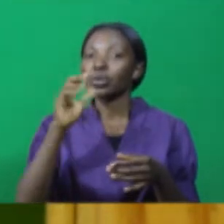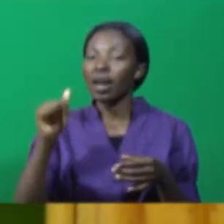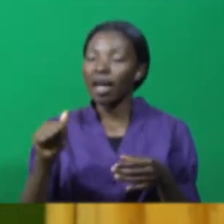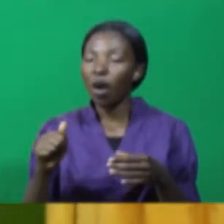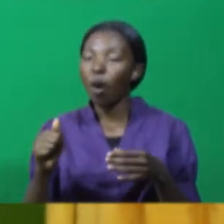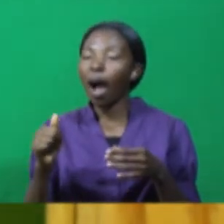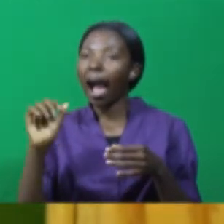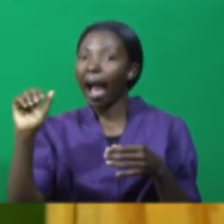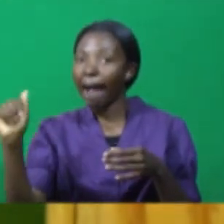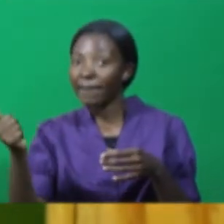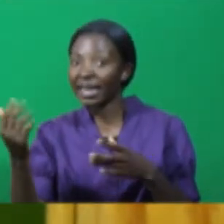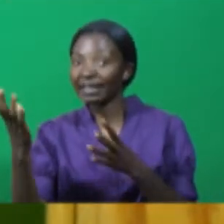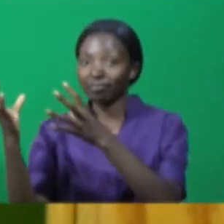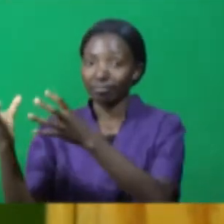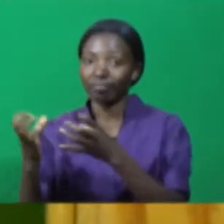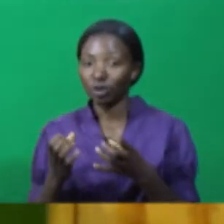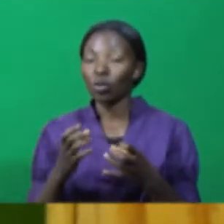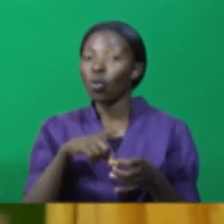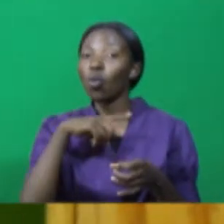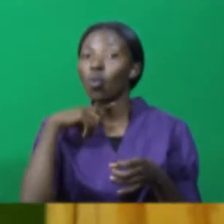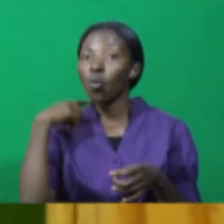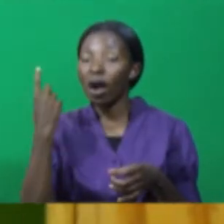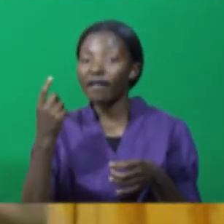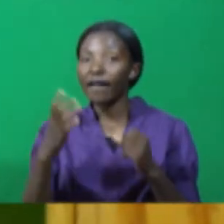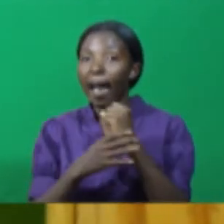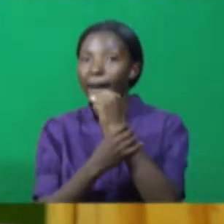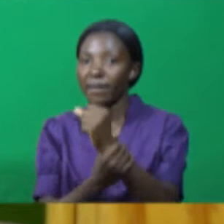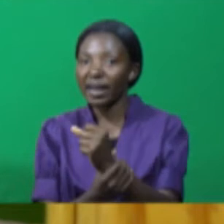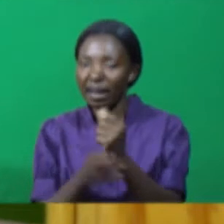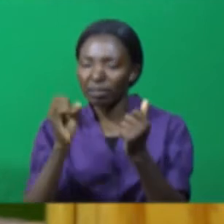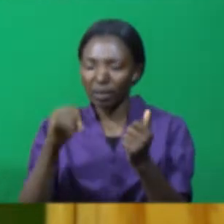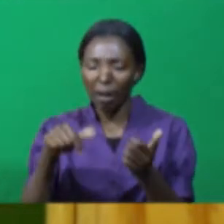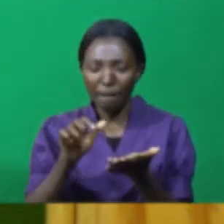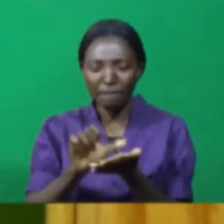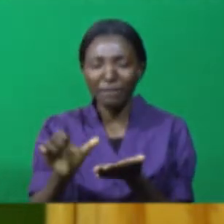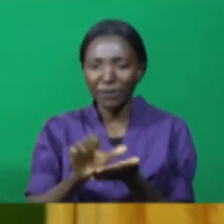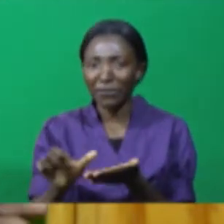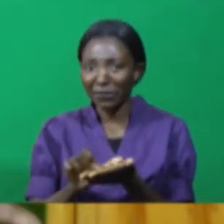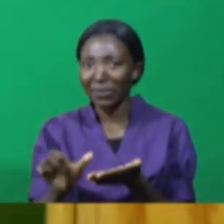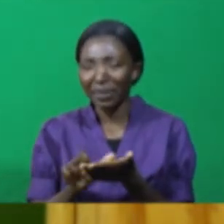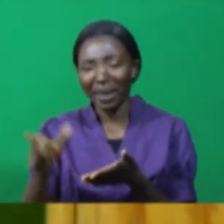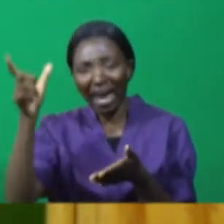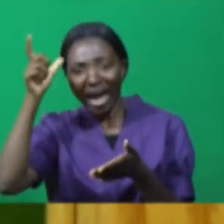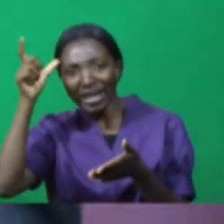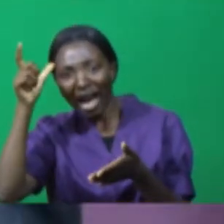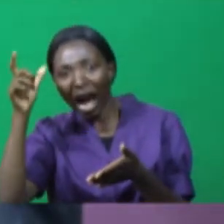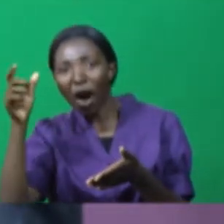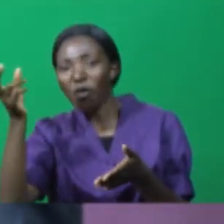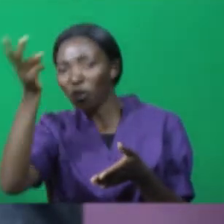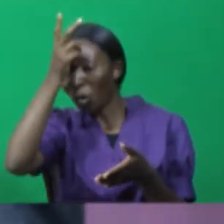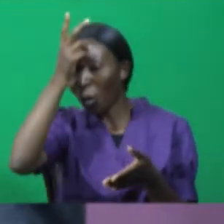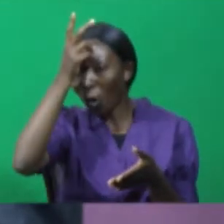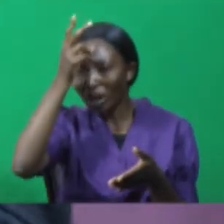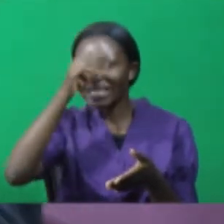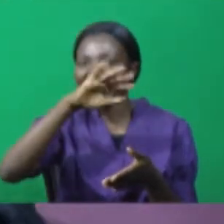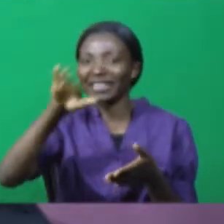atora mukadzi wake. Atopuwa rora akutonzitsano na Abimereki. Otoverengerwa mombe nembudzi. Saka idaira here